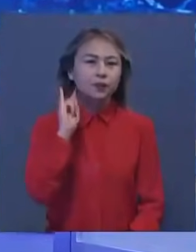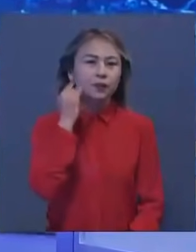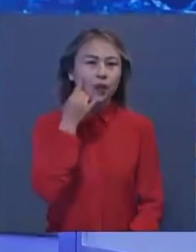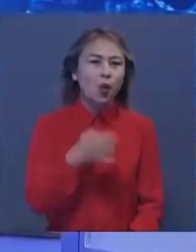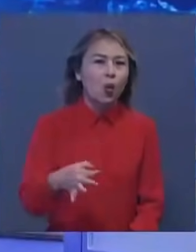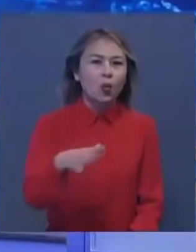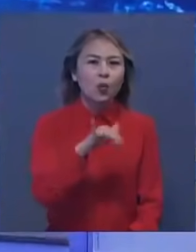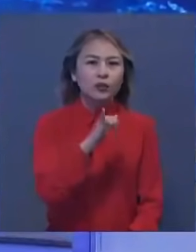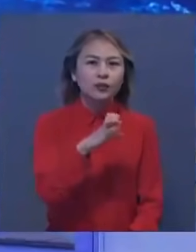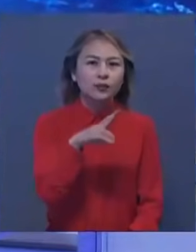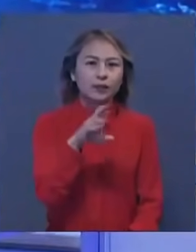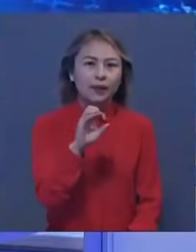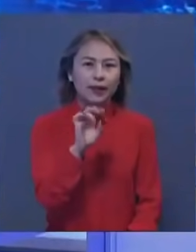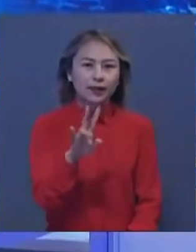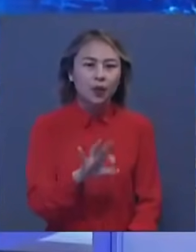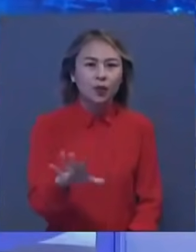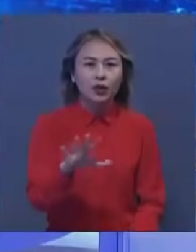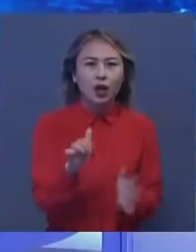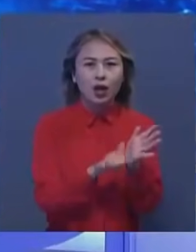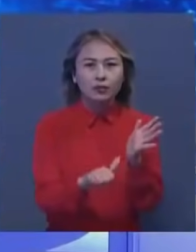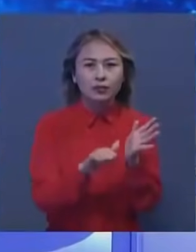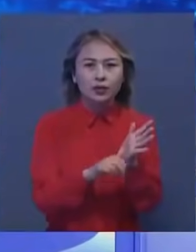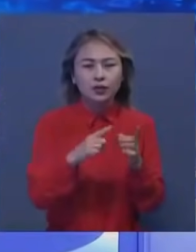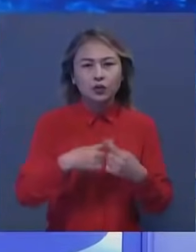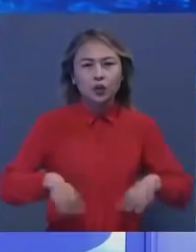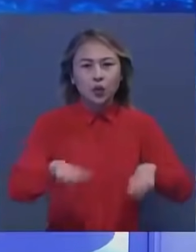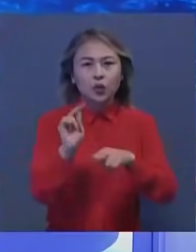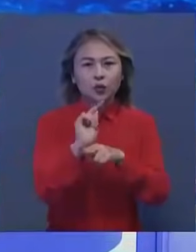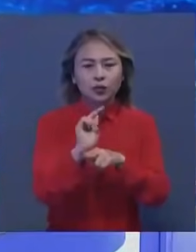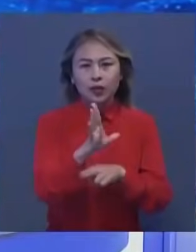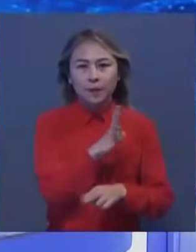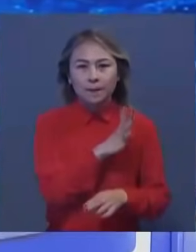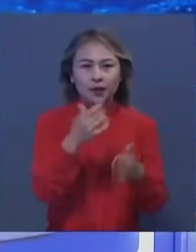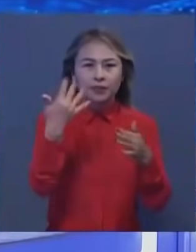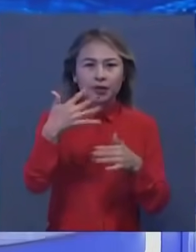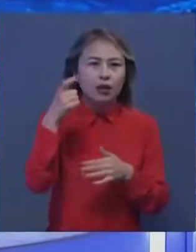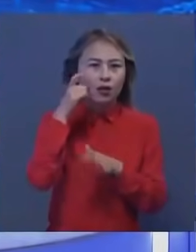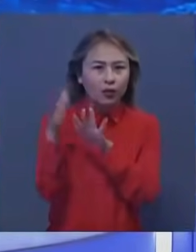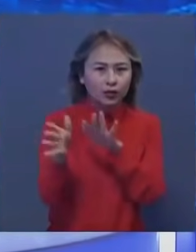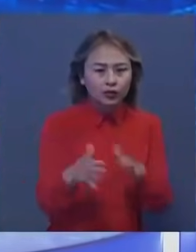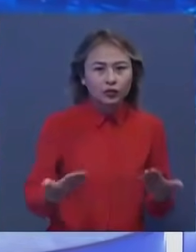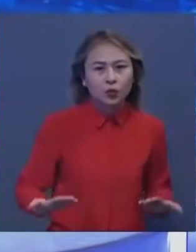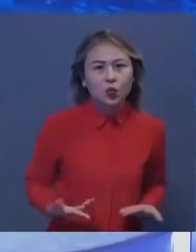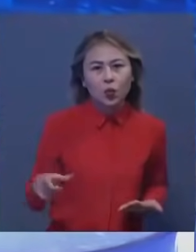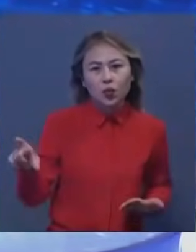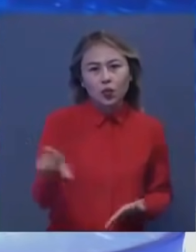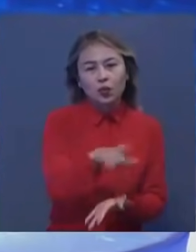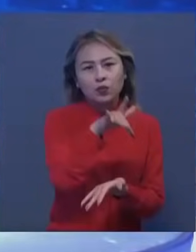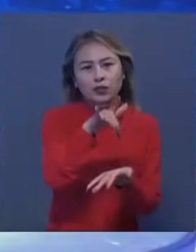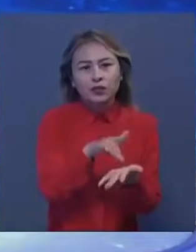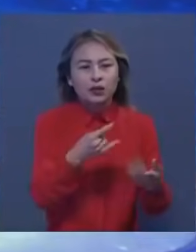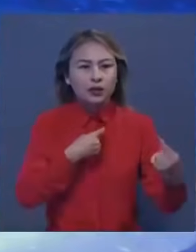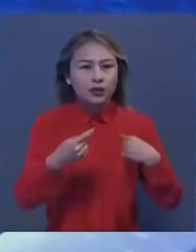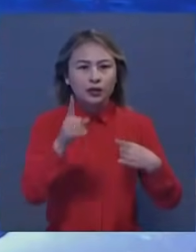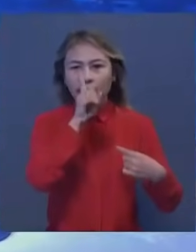Павлодар облысының Успен ауданында 60 шақырым жол жөнделді. Жарты ғасыр бойы жол азабын тартқан тұрғындар енді